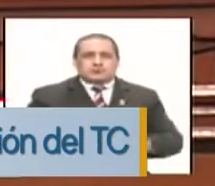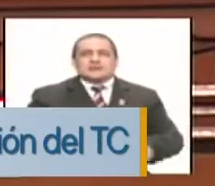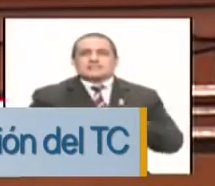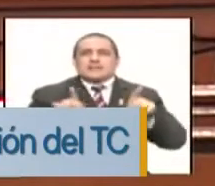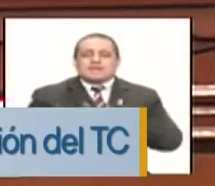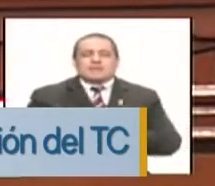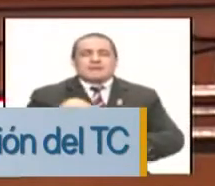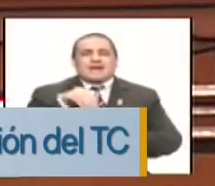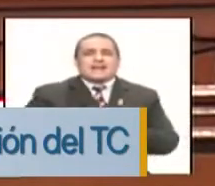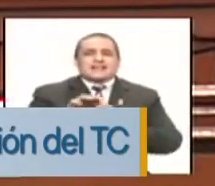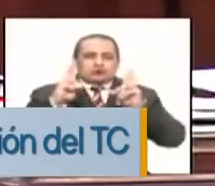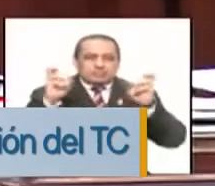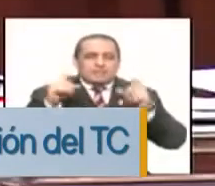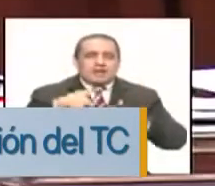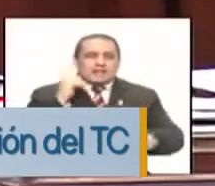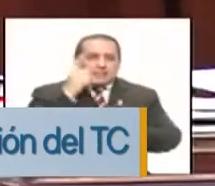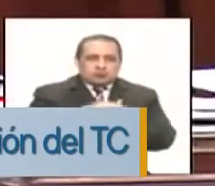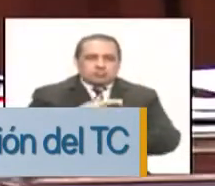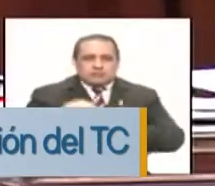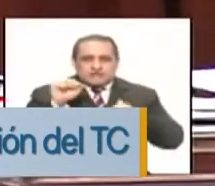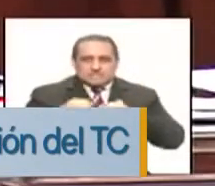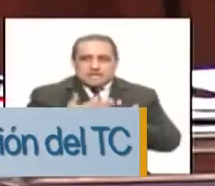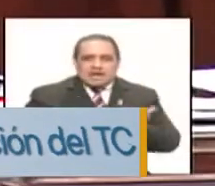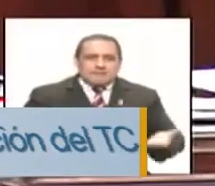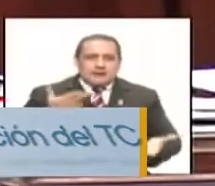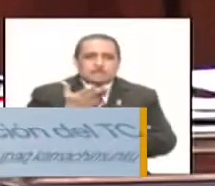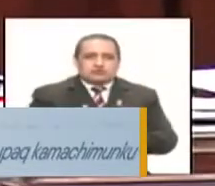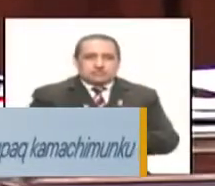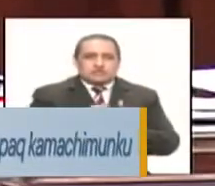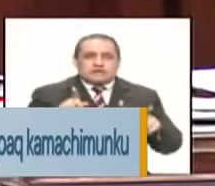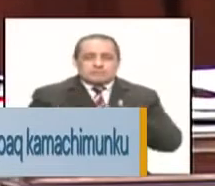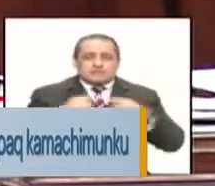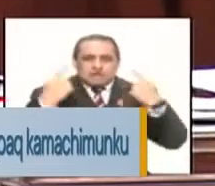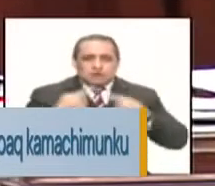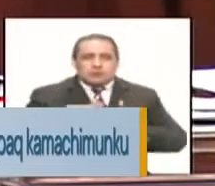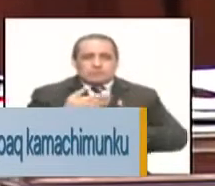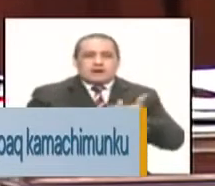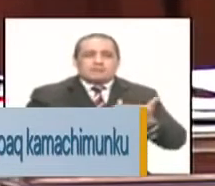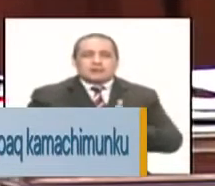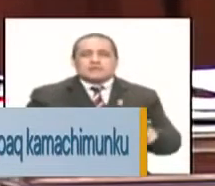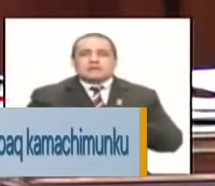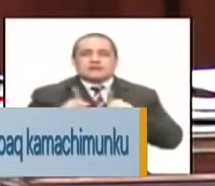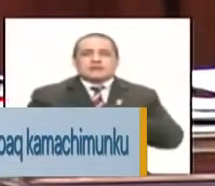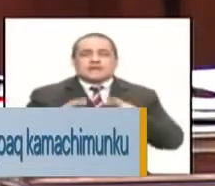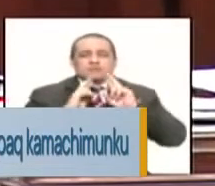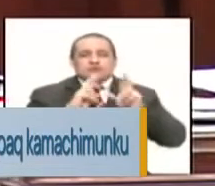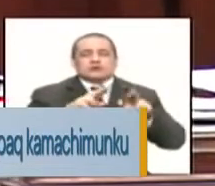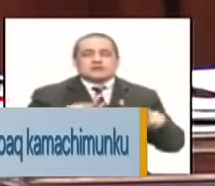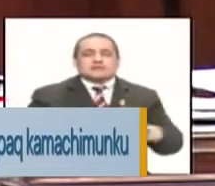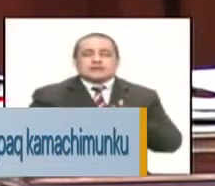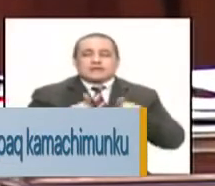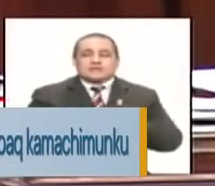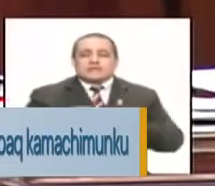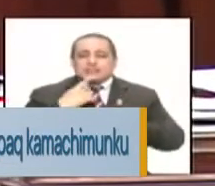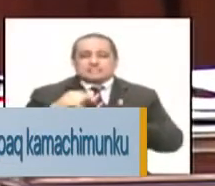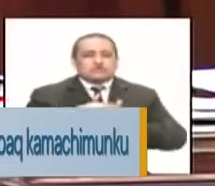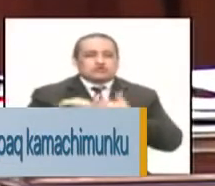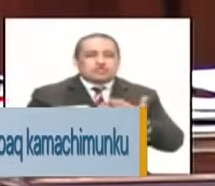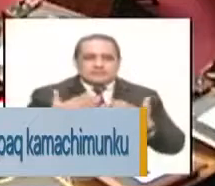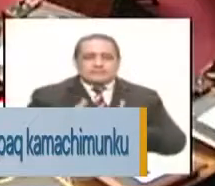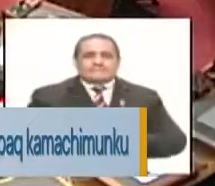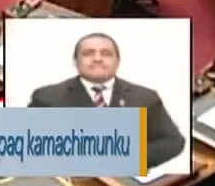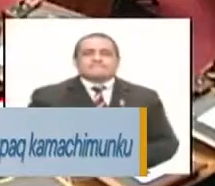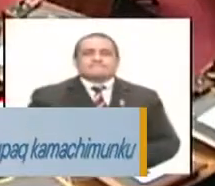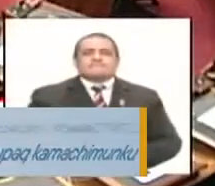nispata pukuspanku kay junyunaku hispichkaptinsi congreso kamachi willakaykamusqaña junta de portavoces